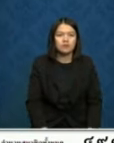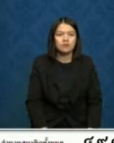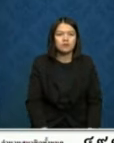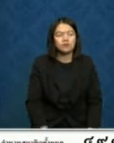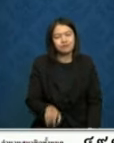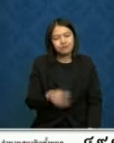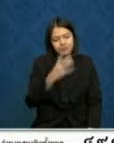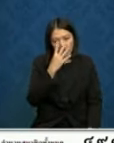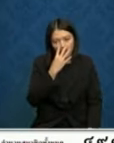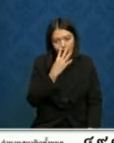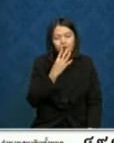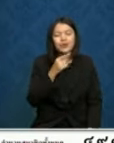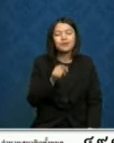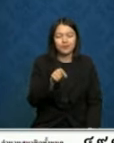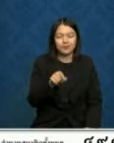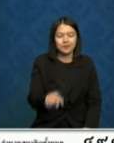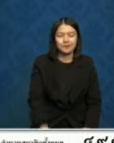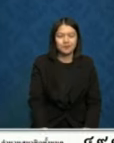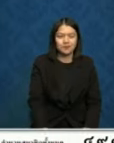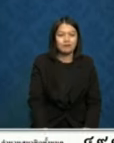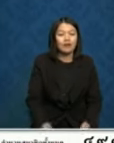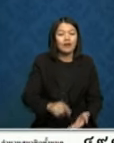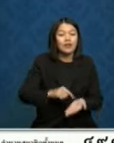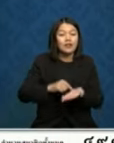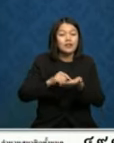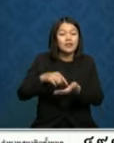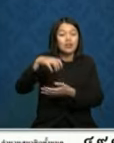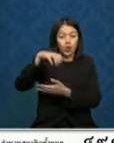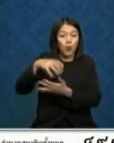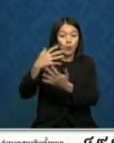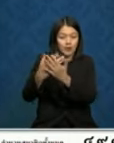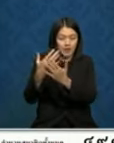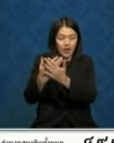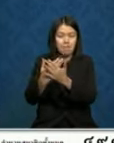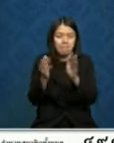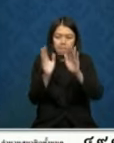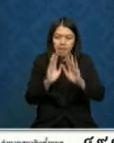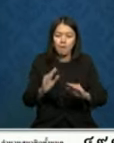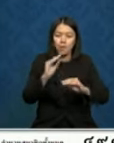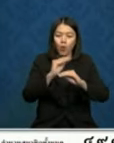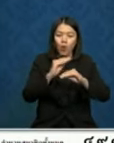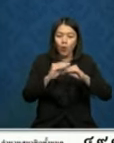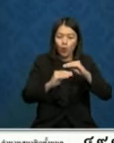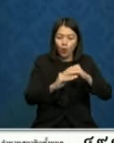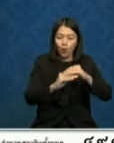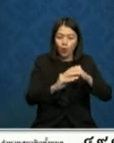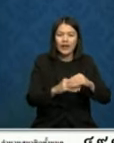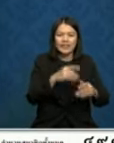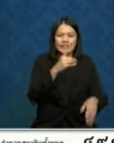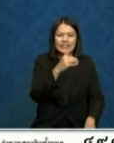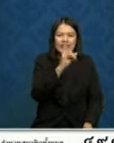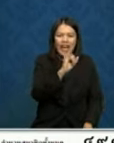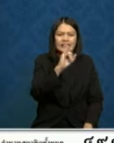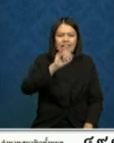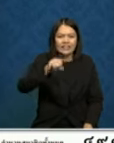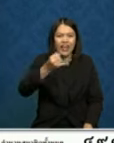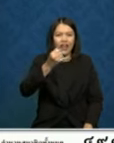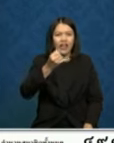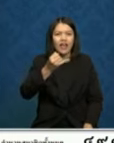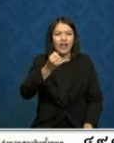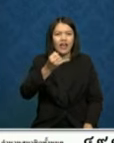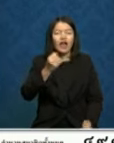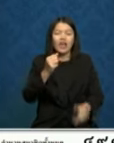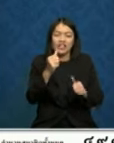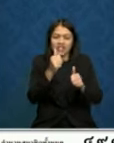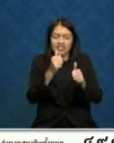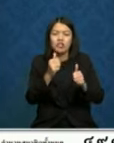าเศร้าค่ะดิฉันนะคะจึงอยากเสนอให้กรมราชทัณฑ์ค่ะได้ลองนำรูปแบบนะคะของโครงการตั้งต้นดีของ TIJ โครงการไหนดีดิฉันก็ชื่นช